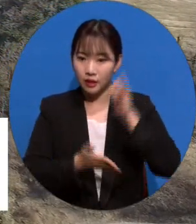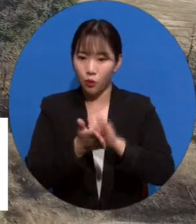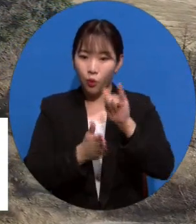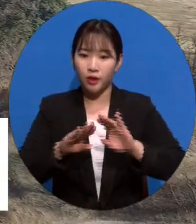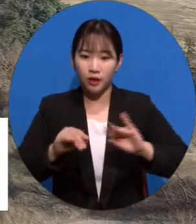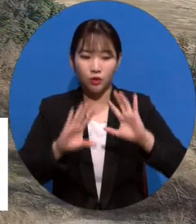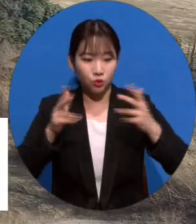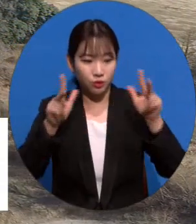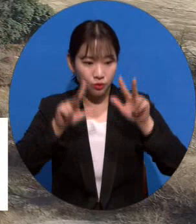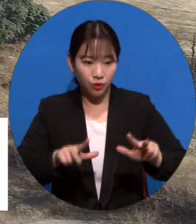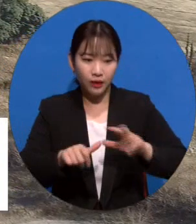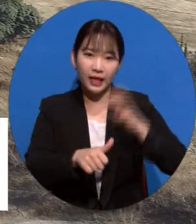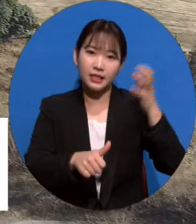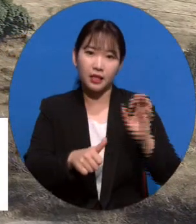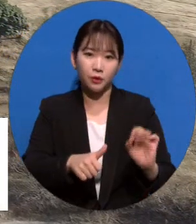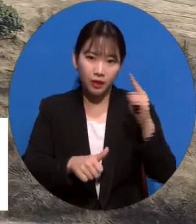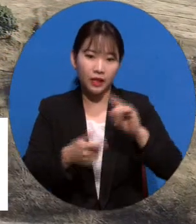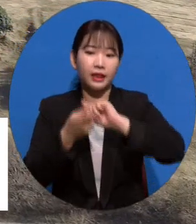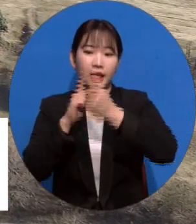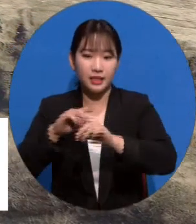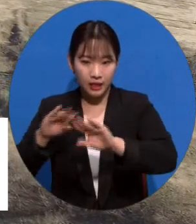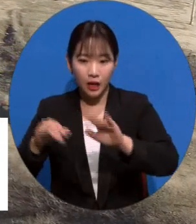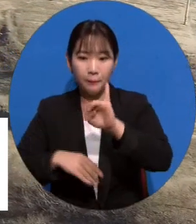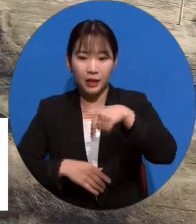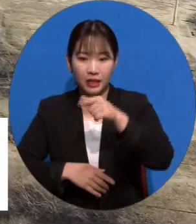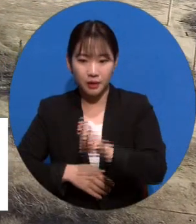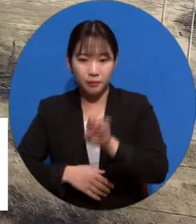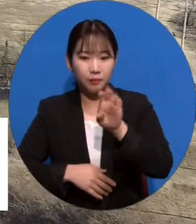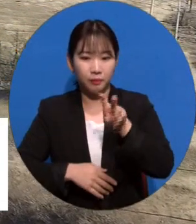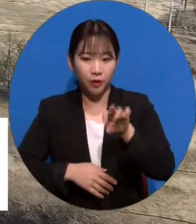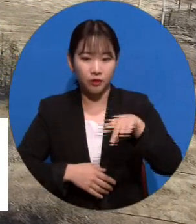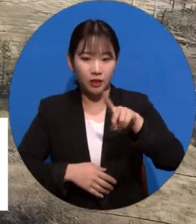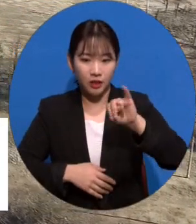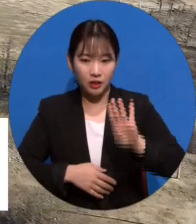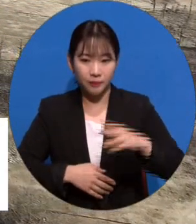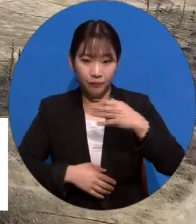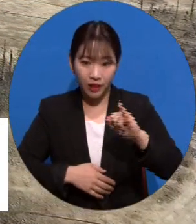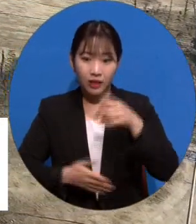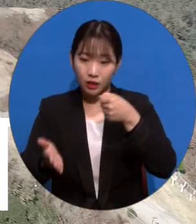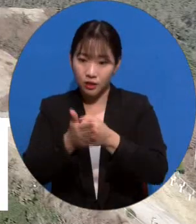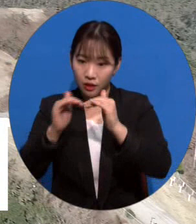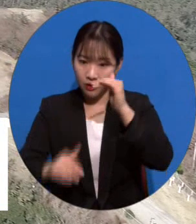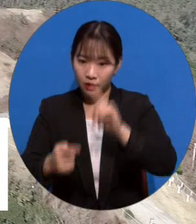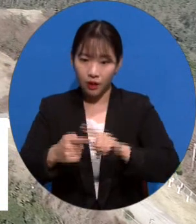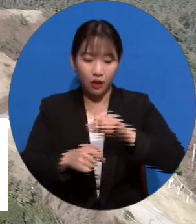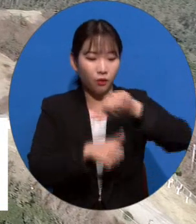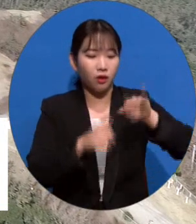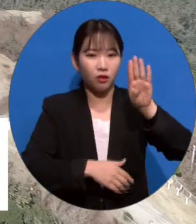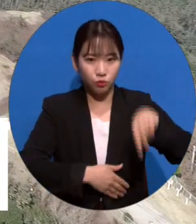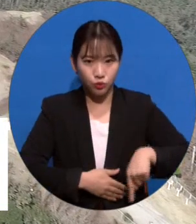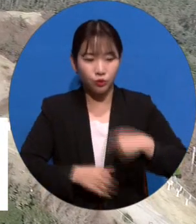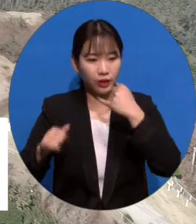부지에 국립공원 해제에 따른 대체 부지로 b 급 명사십리 일대로 지정하는 안에 대해 환경부와 해양수산부